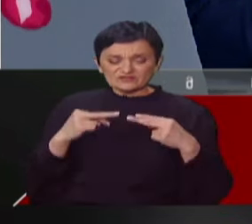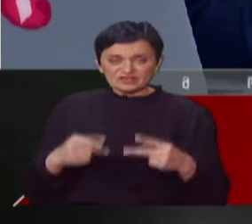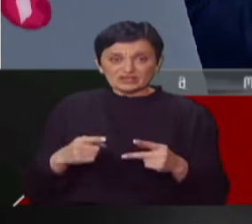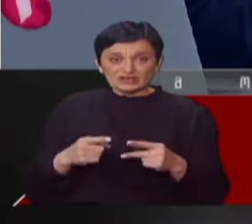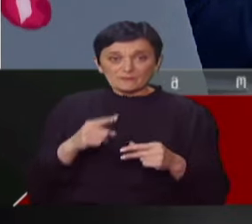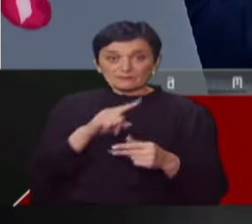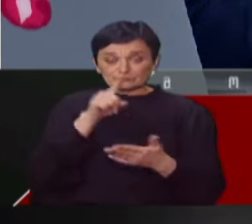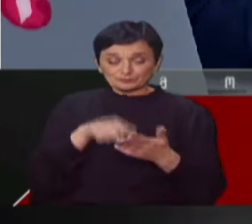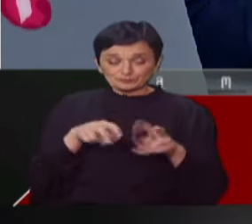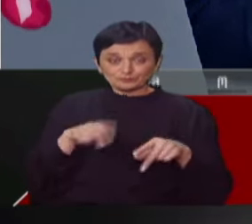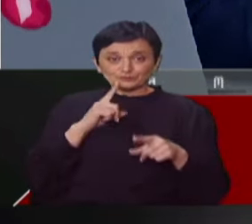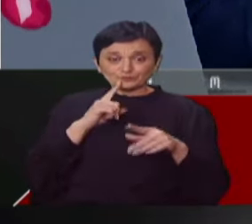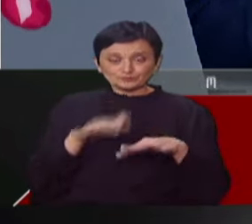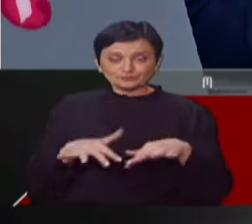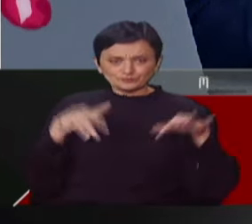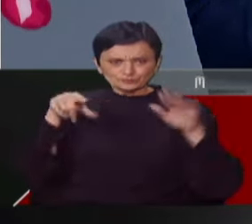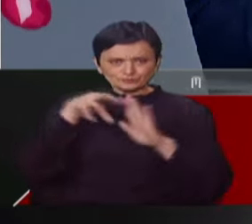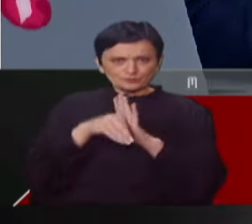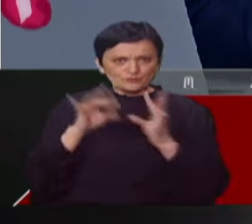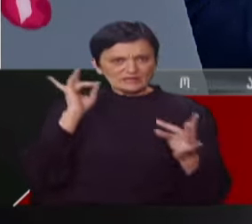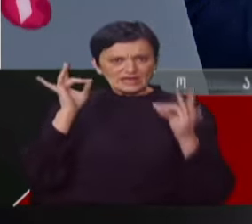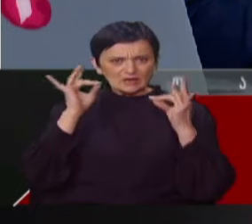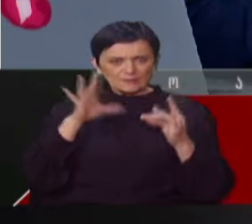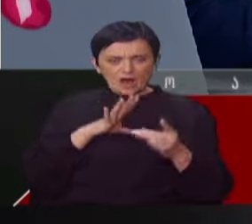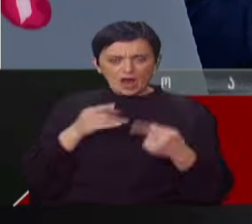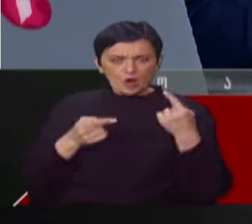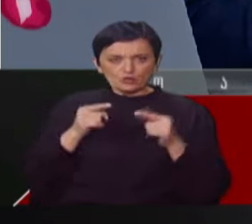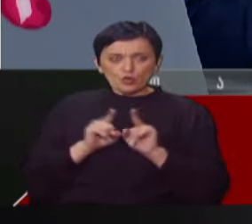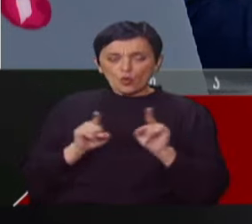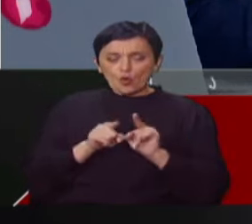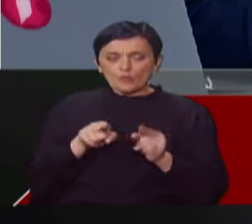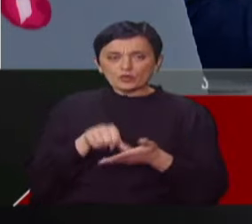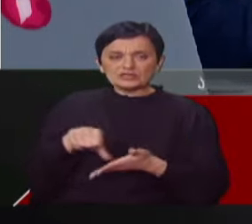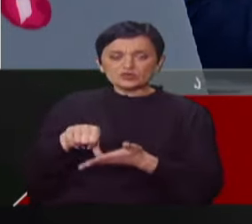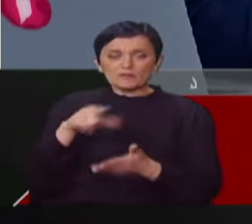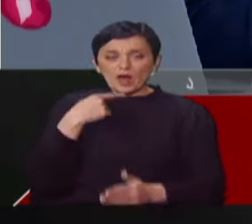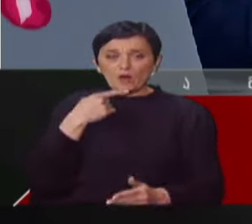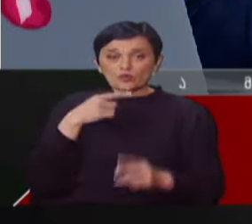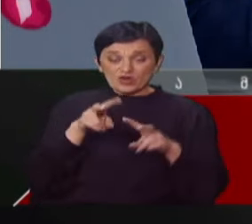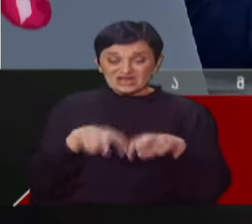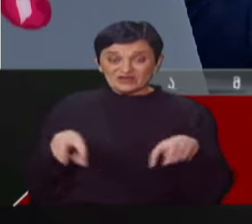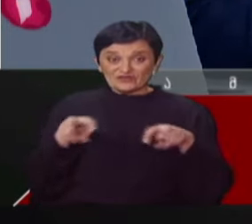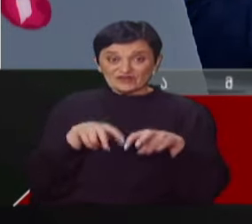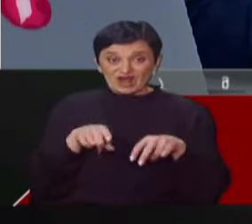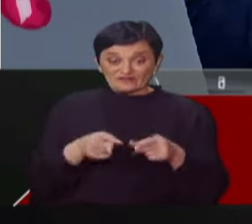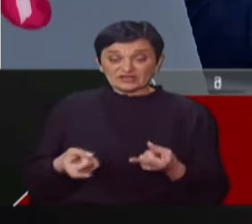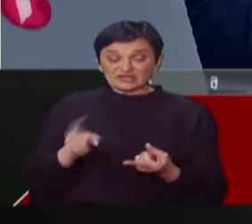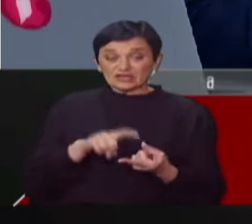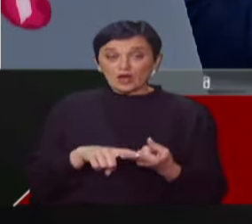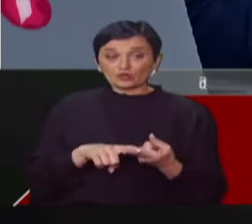chit hizganhilo, s-a crebulos. Tomaze, Hmaulitski, Mokwa, opoziții, Sarumat Genlebi, Ambot Dendrom, Kuleve, Birumuze, Dapno,